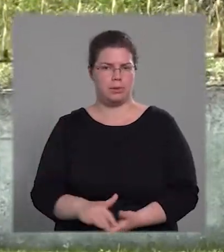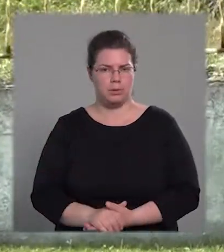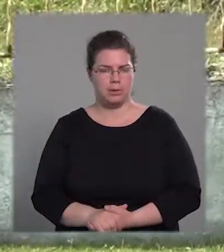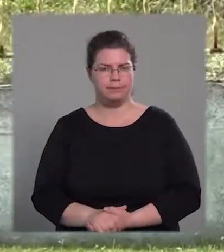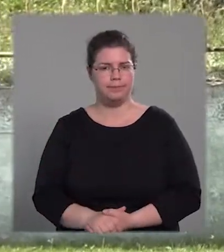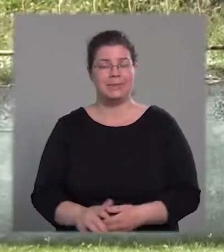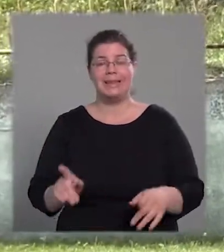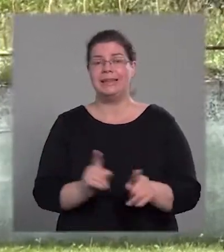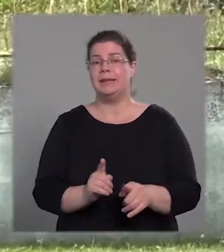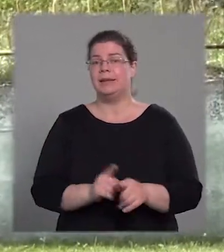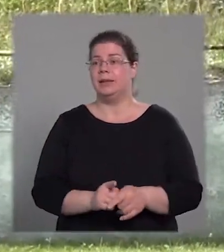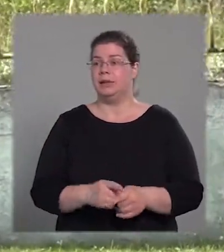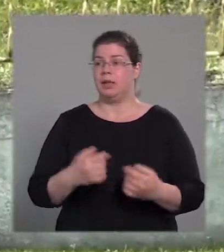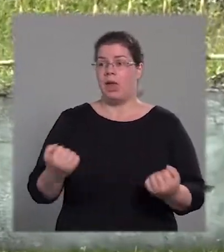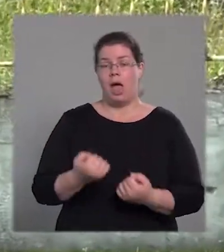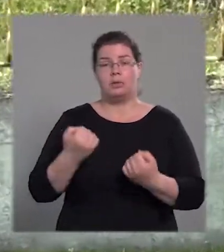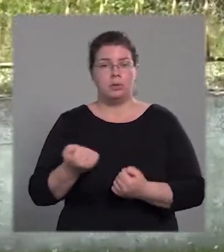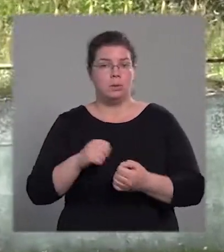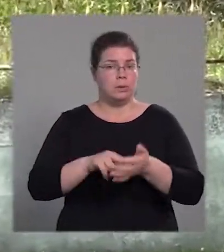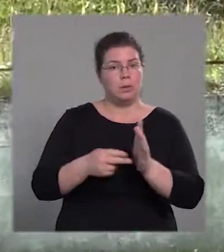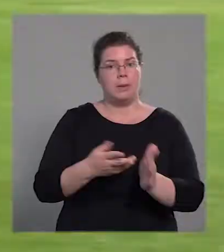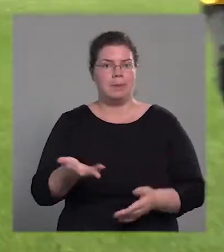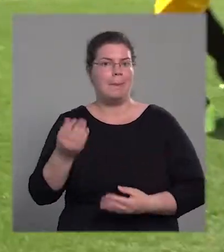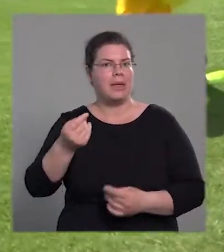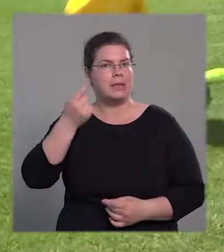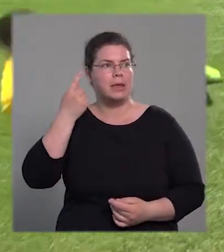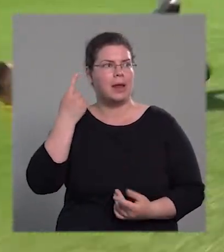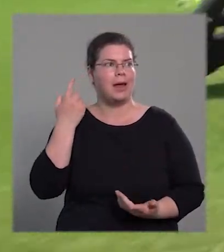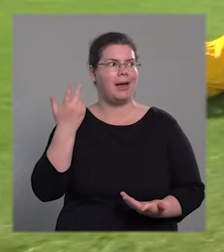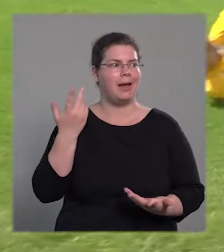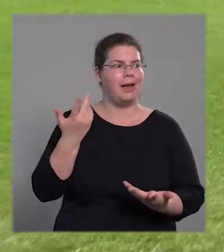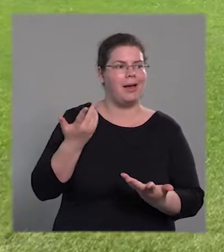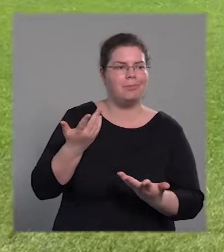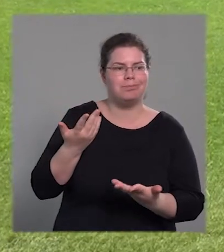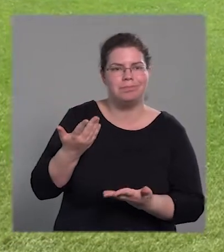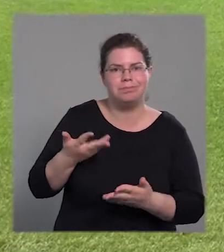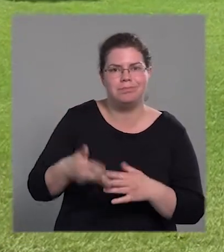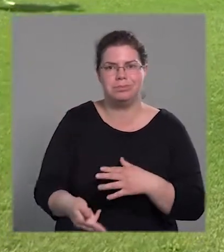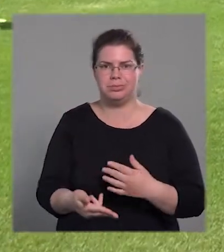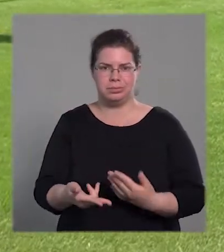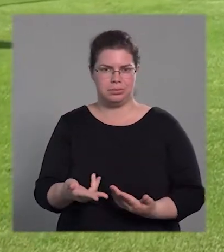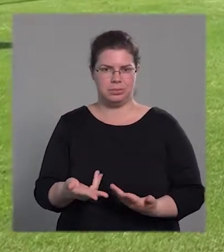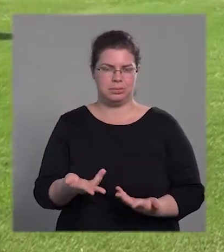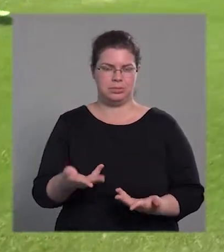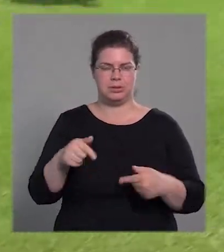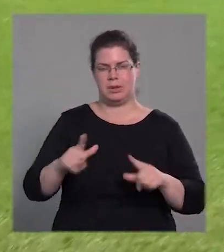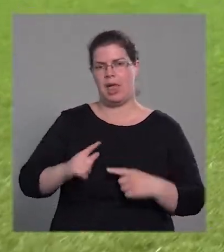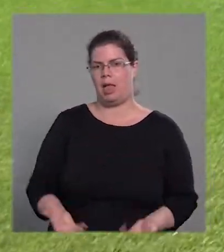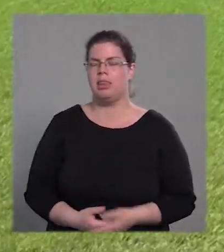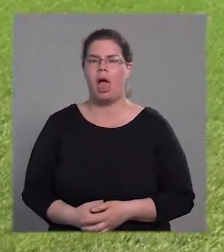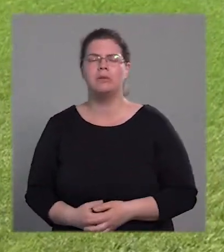Az edzői koncepciót mennyire törte derékba a leállás? Hát igen, nehéz